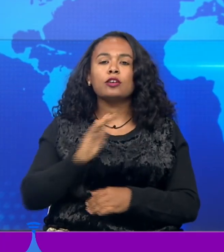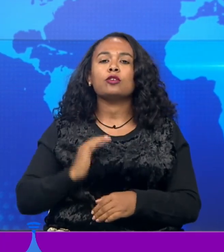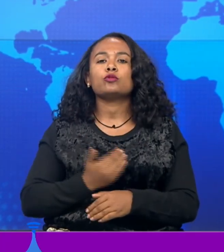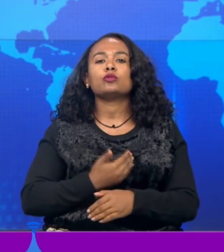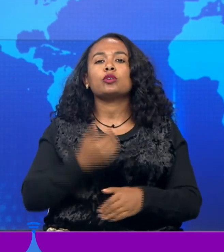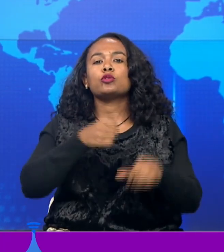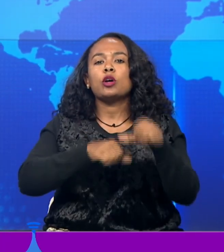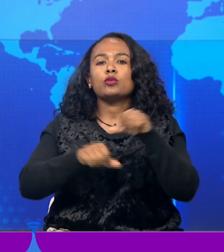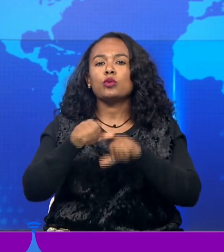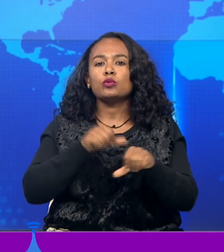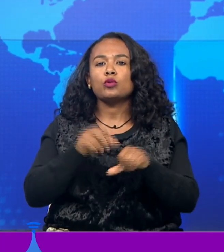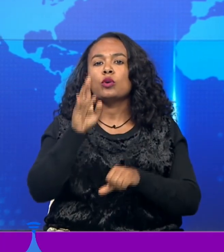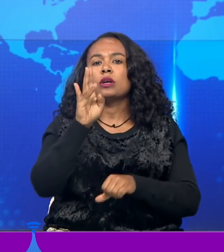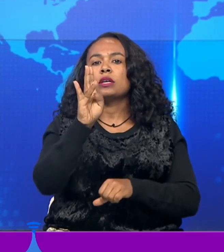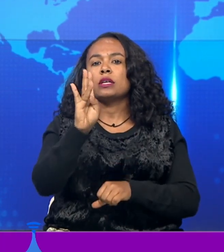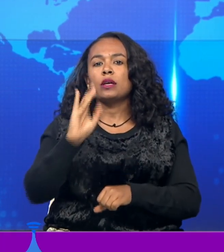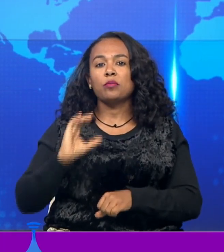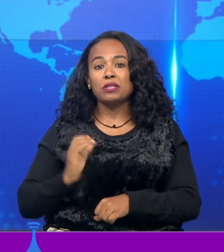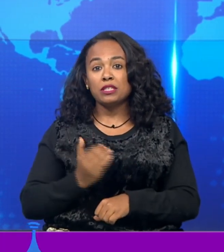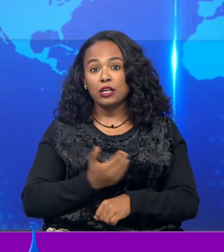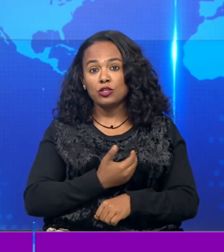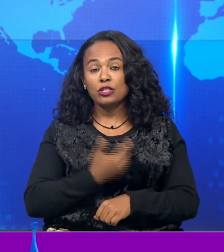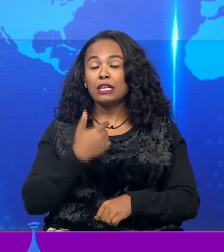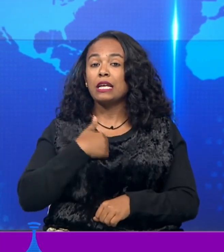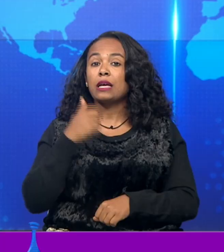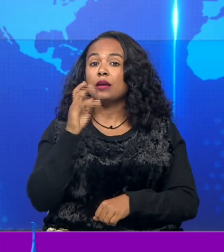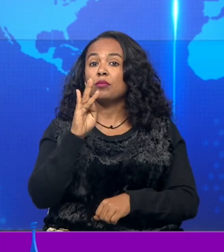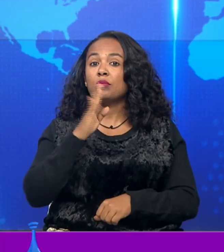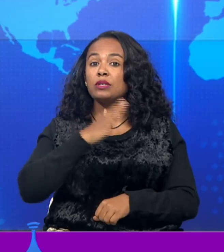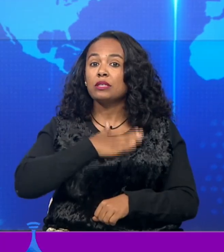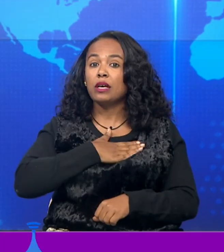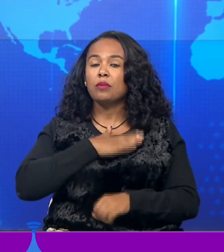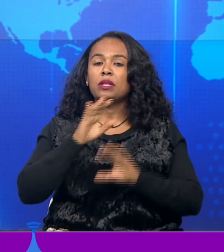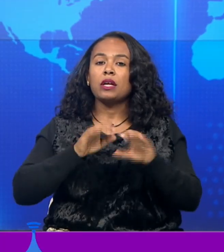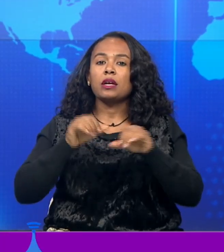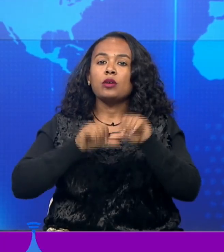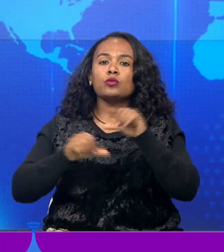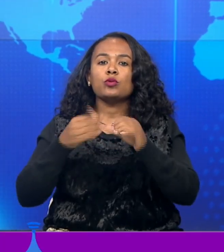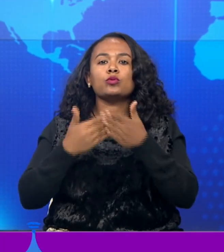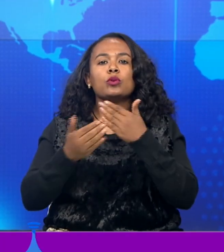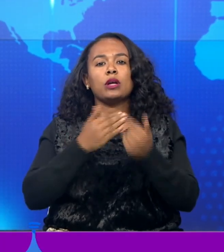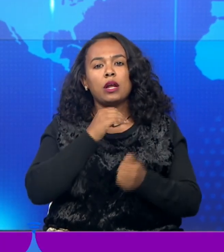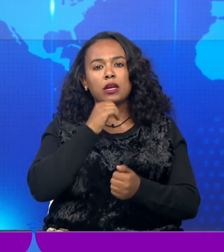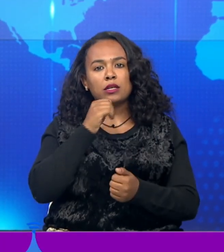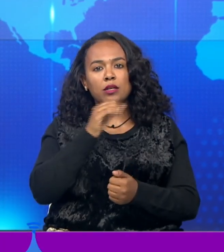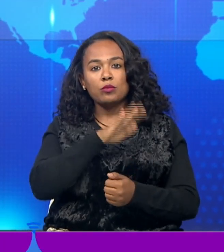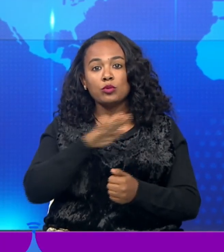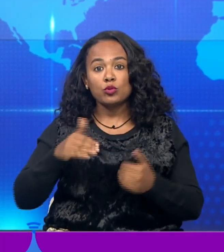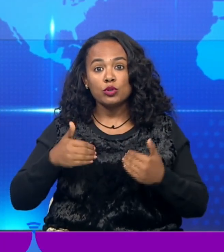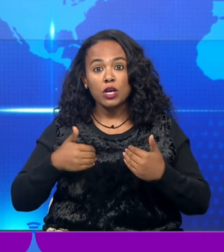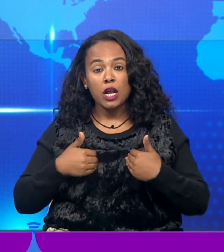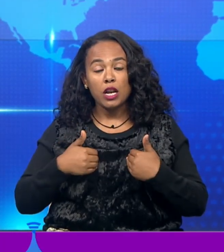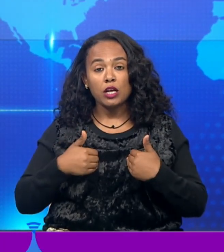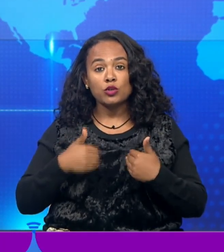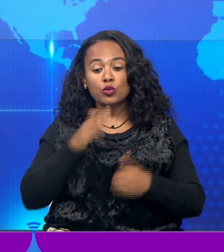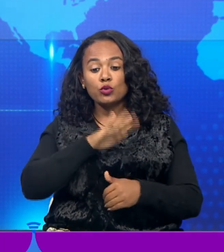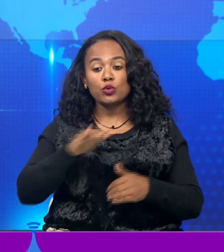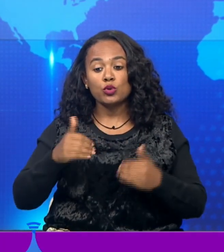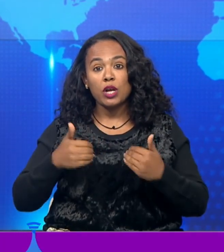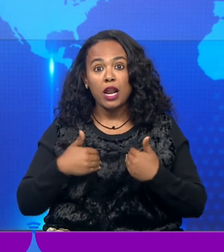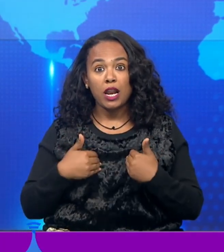አስተዋጽኦ የሚስታችን እኔ ሚስቴ የምታደርግልኝ አስተዋጽኦ ቀላል አይደለም። ልጆቼ ለኔ